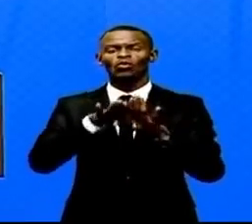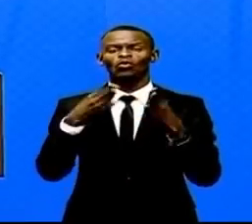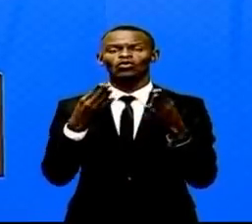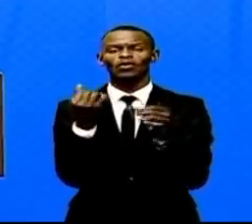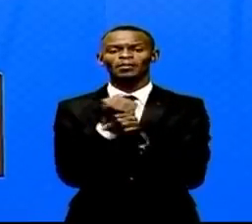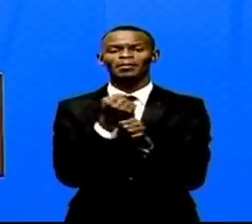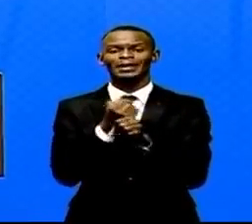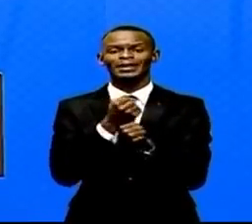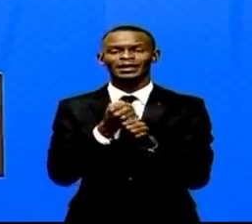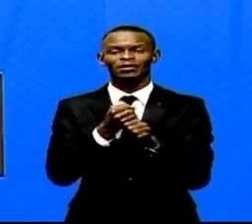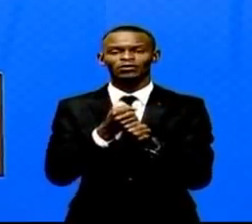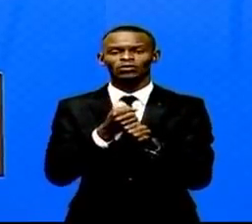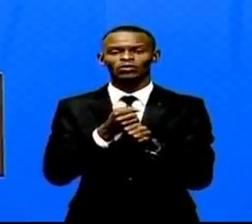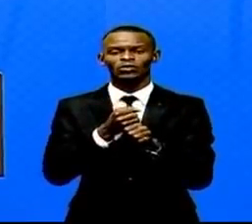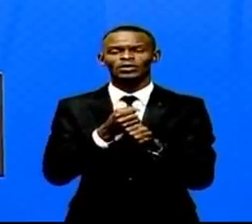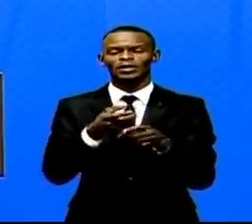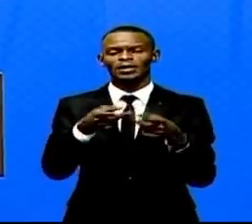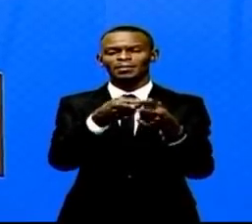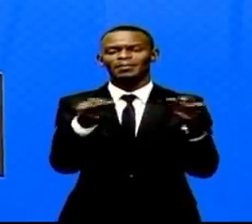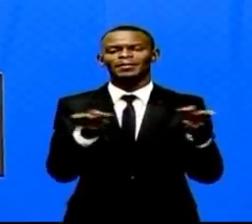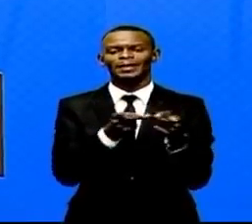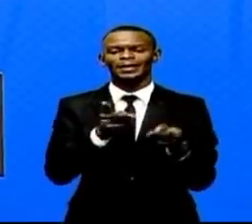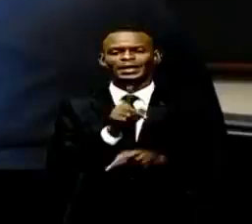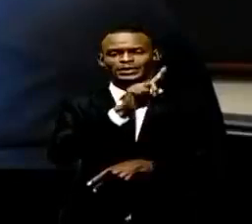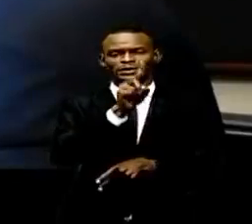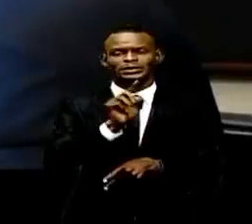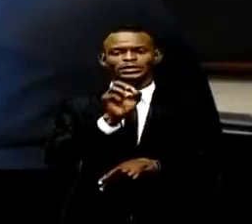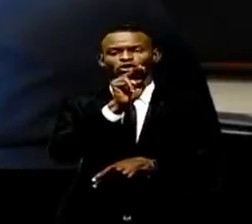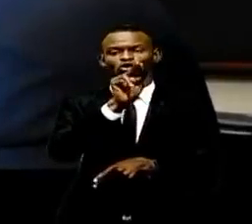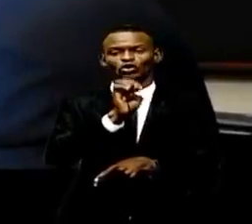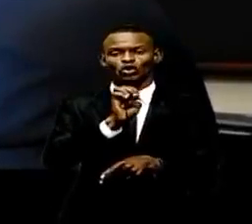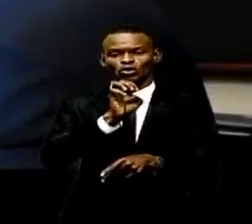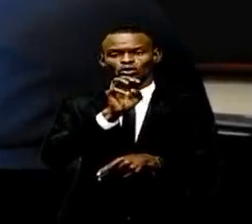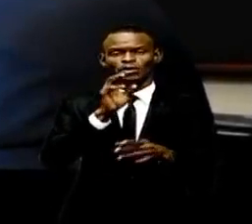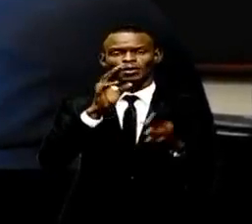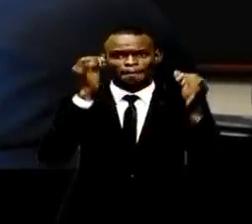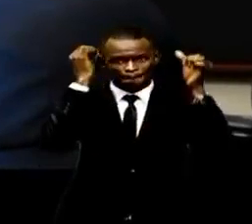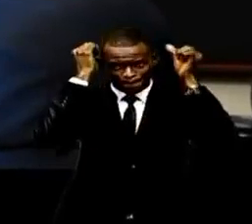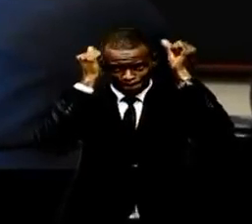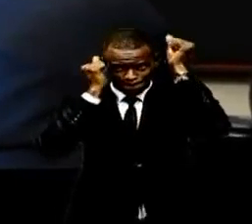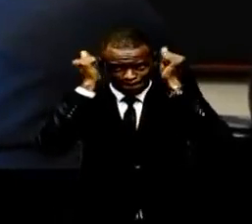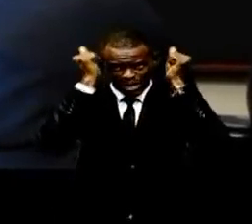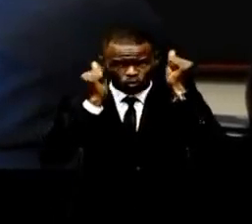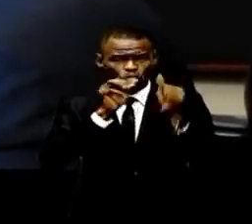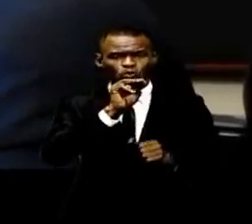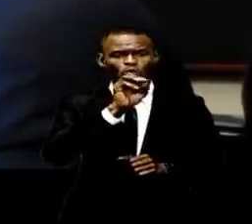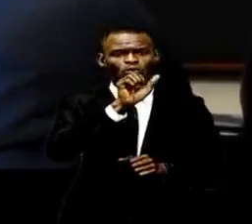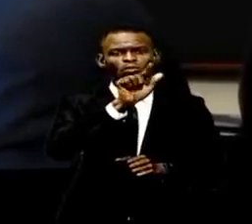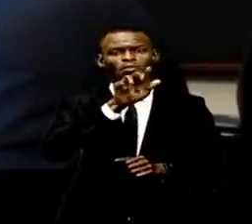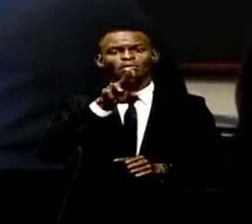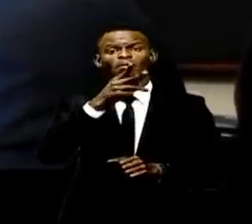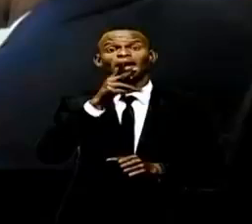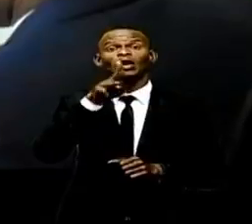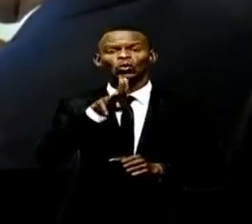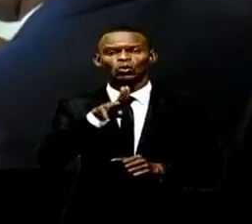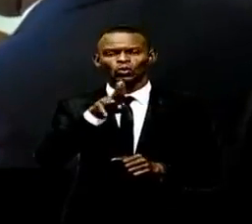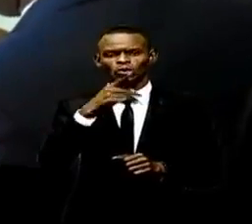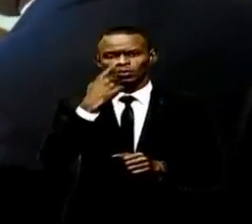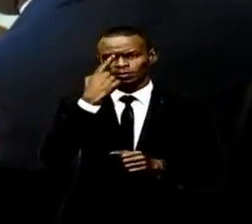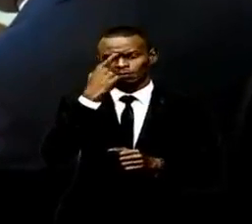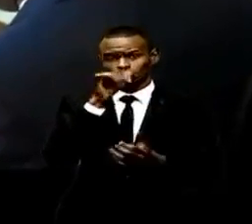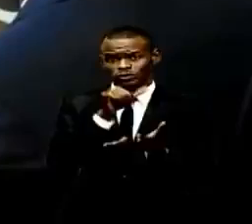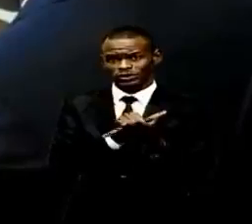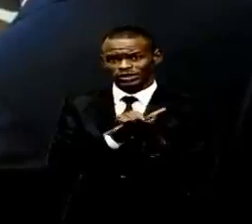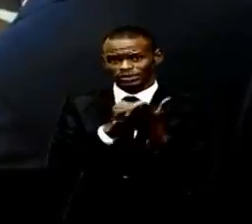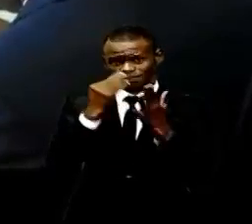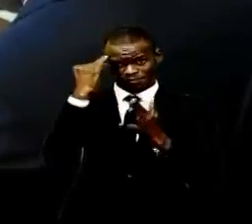Maluku. À ce sujet, le ministre de l'Industrie a rappelé que lors de la 49e réunion du Conseil de ministres